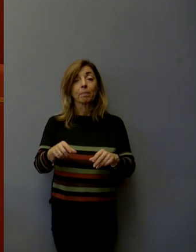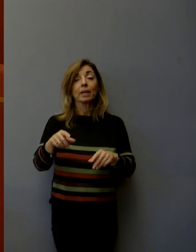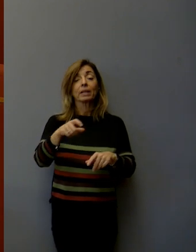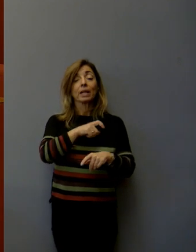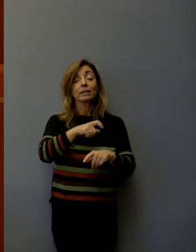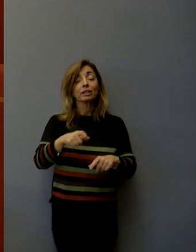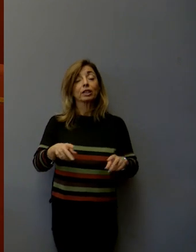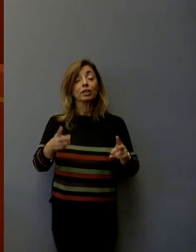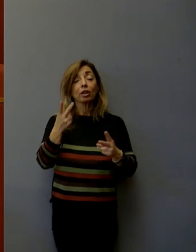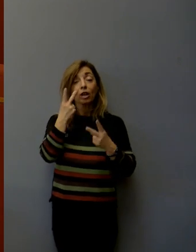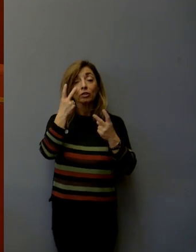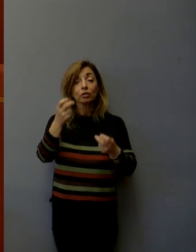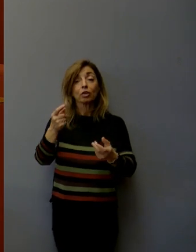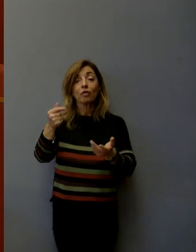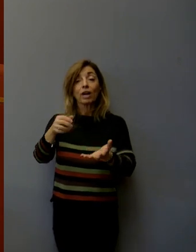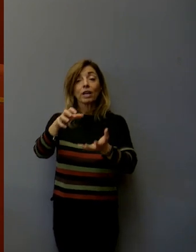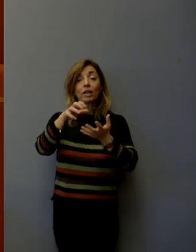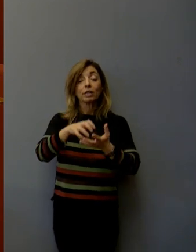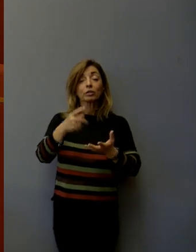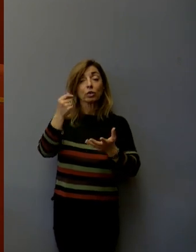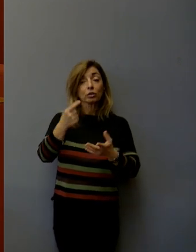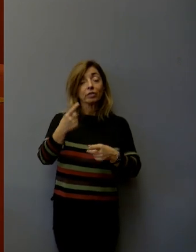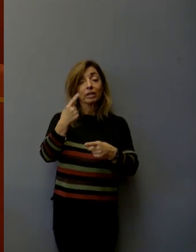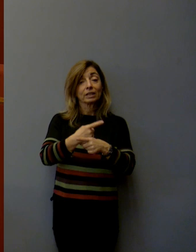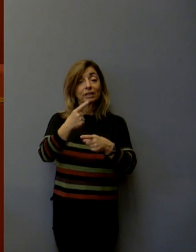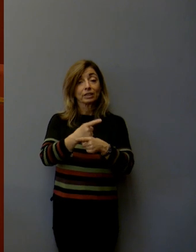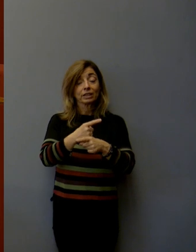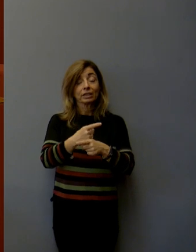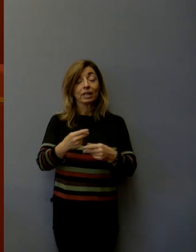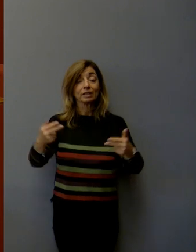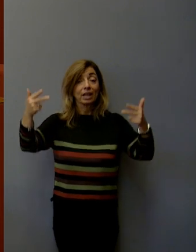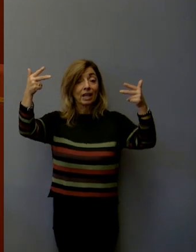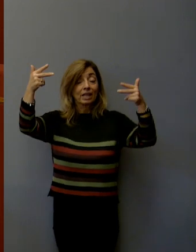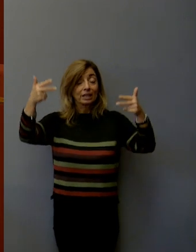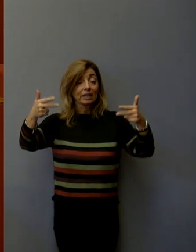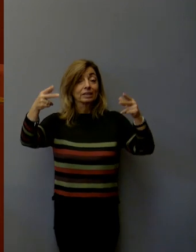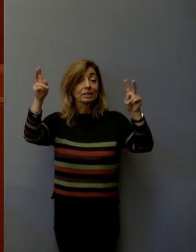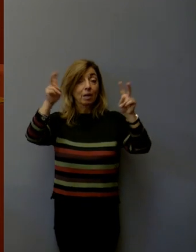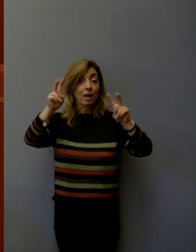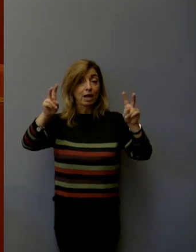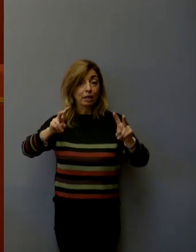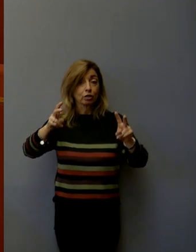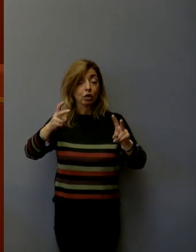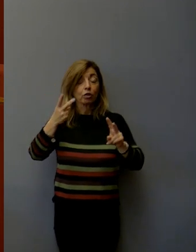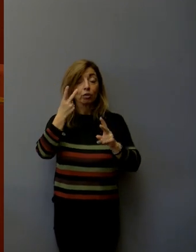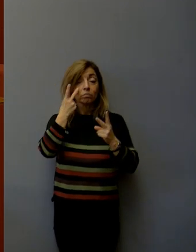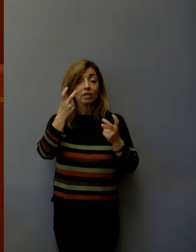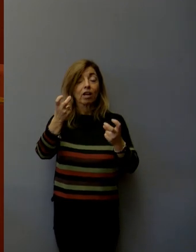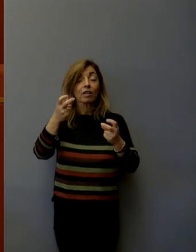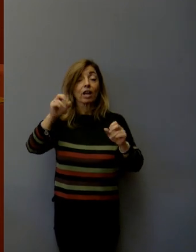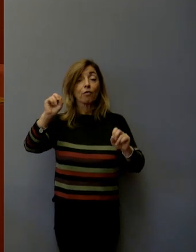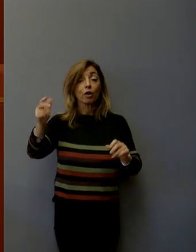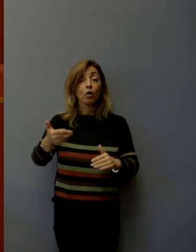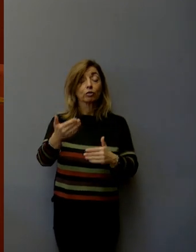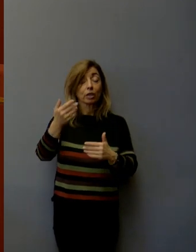finanziarie necessarie se per installare un sistema elettronico di liberazione della velocità pericolosa nel tratto suddetto sia per realizzare la tracciatura di una